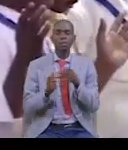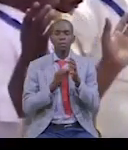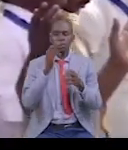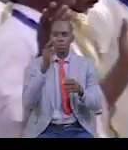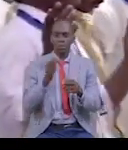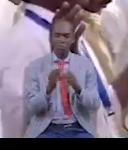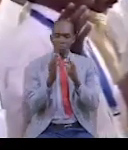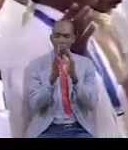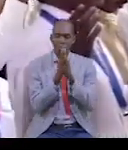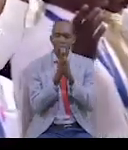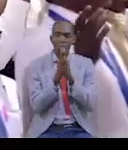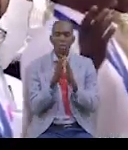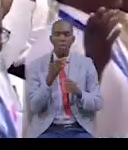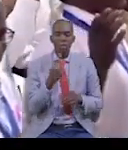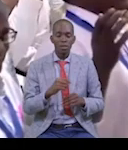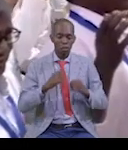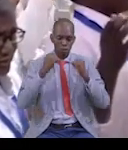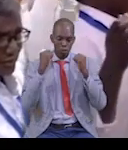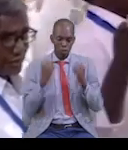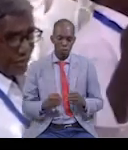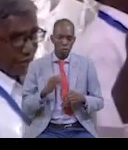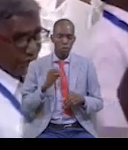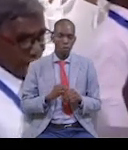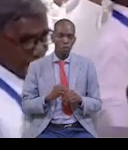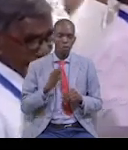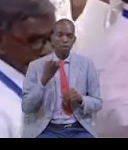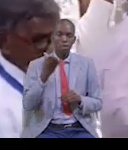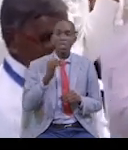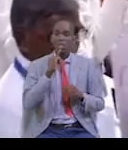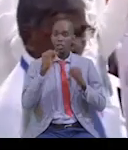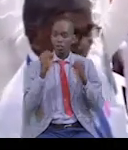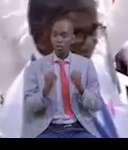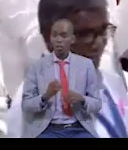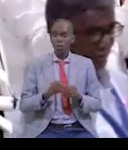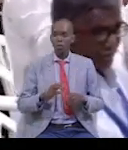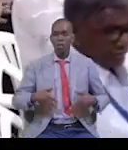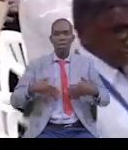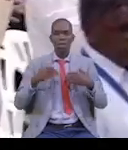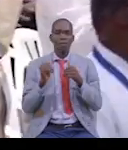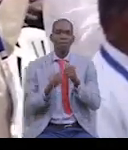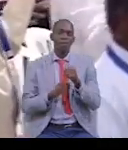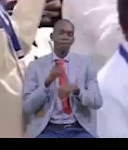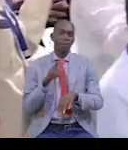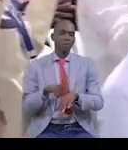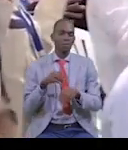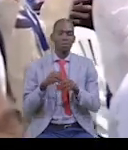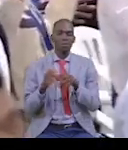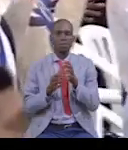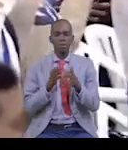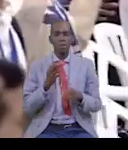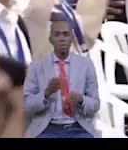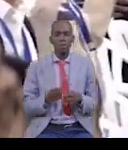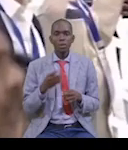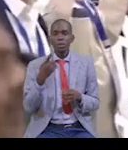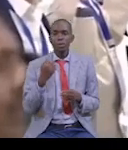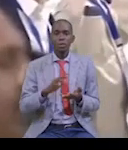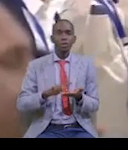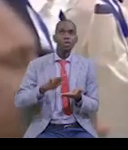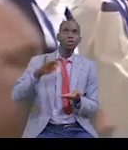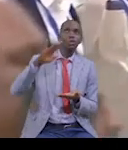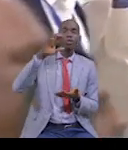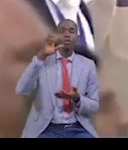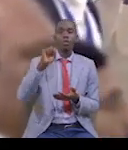అందుబాటులో ఉంది. Strength in your life every time. ఆయన ప్రతి పర్యాయం మీ జీవితాన్ని బలపరుస్తున్నారు. The glorious days ahead of